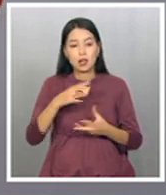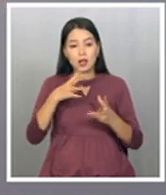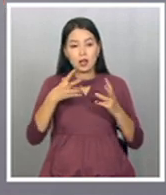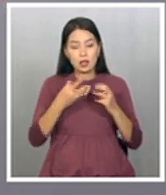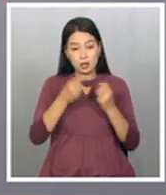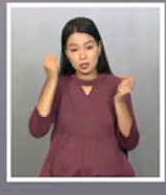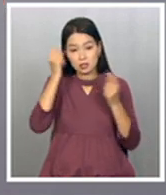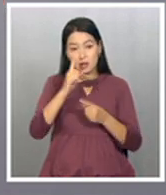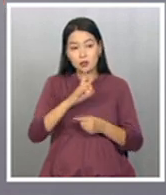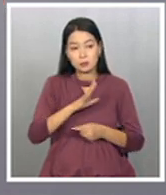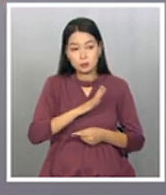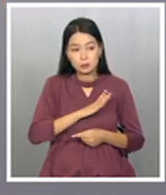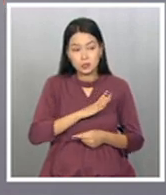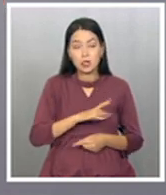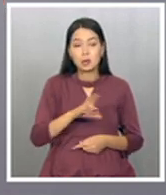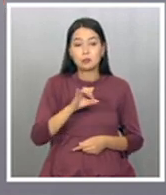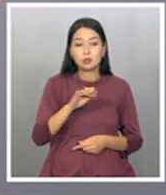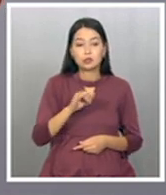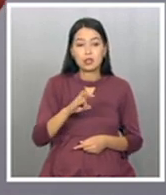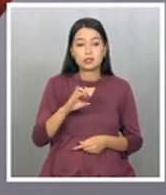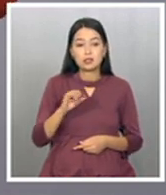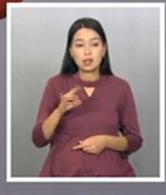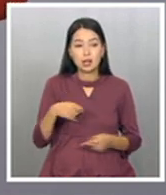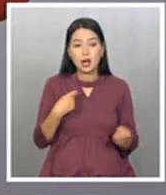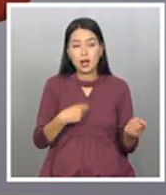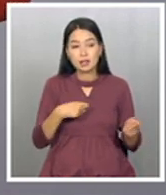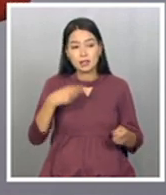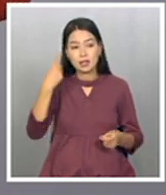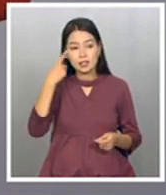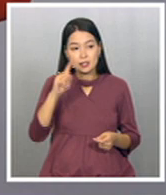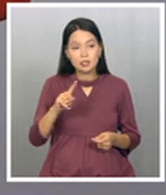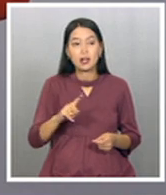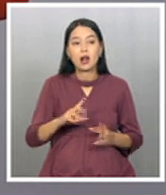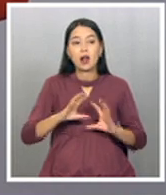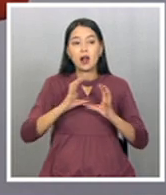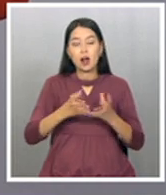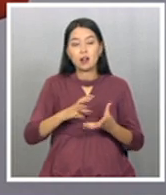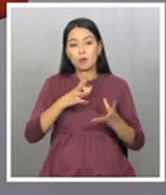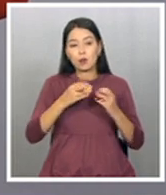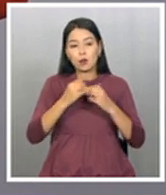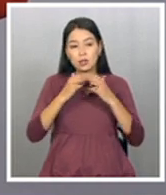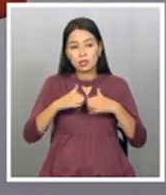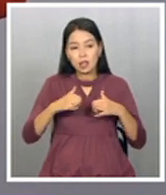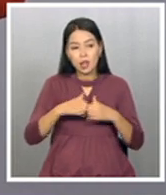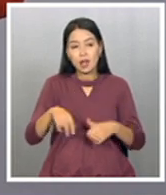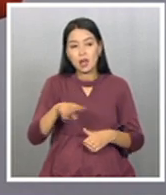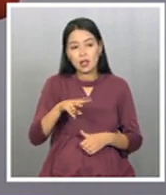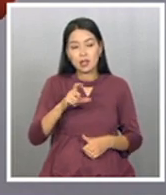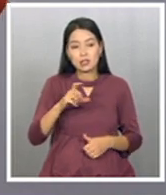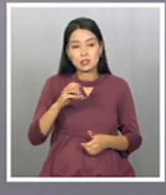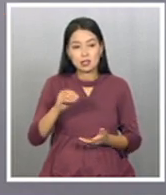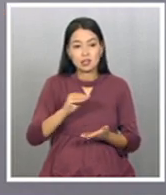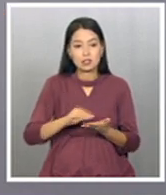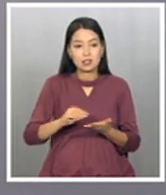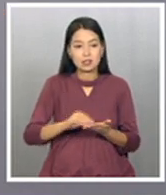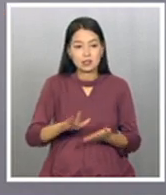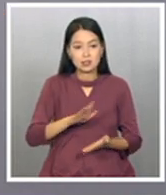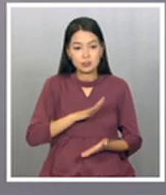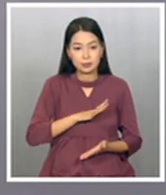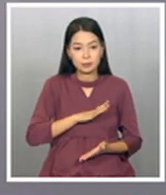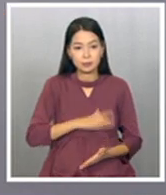талдадық. Біржан Сара айтысының идеясын ғаламдық тұрғыдан талдап, әдеби эссе жаздық.